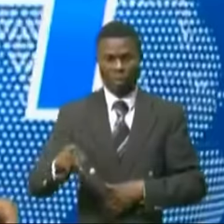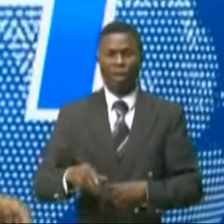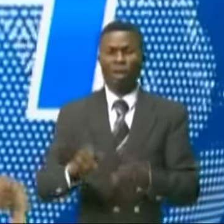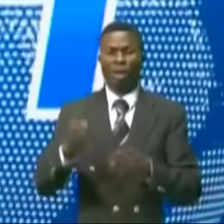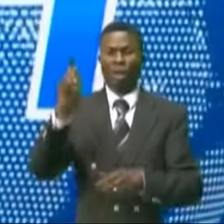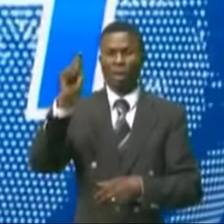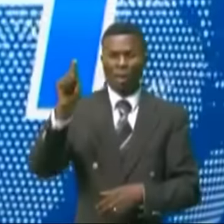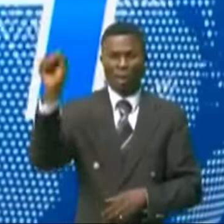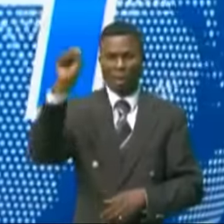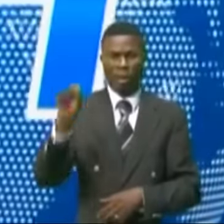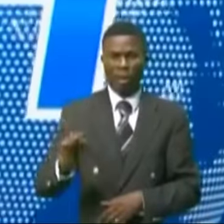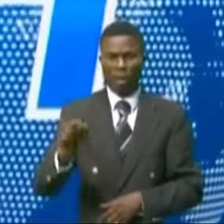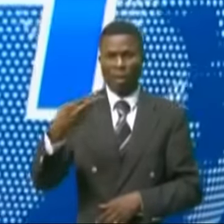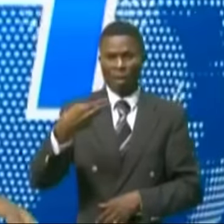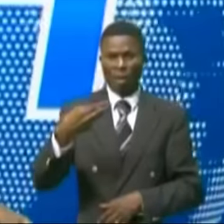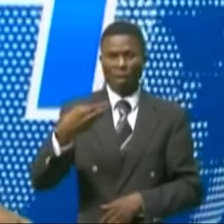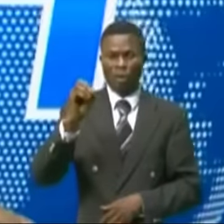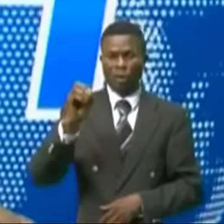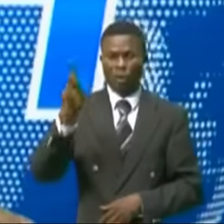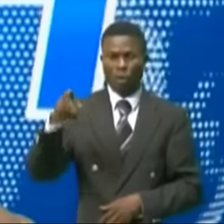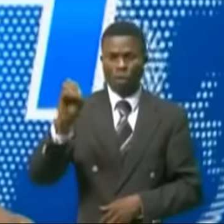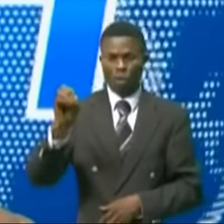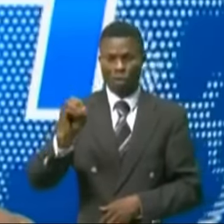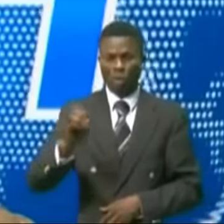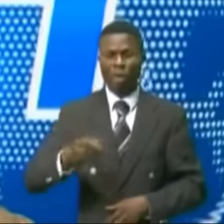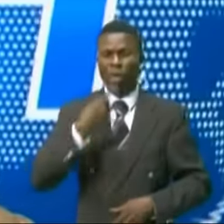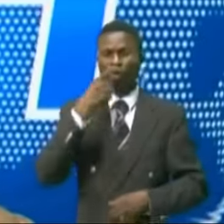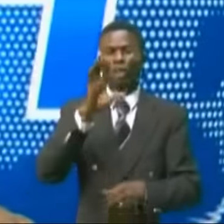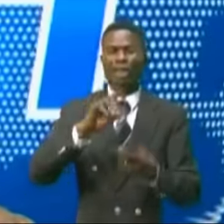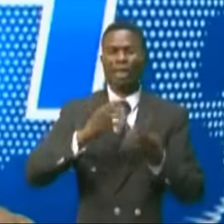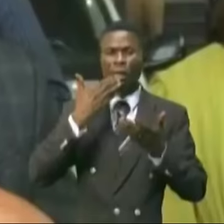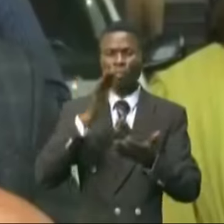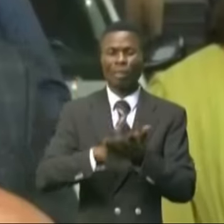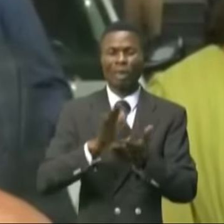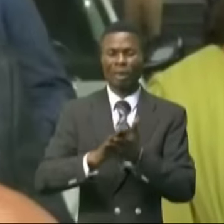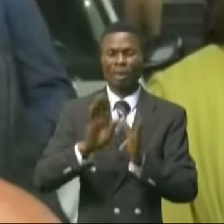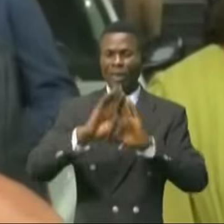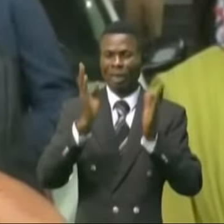Ces derniers a dit toute sa gratitude à la plus haute autorité.